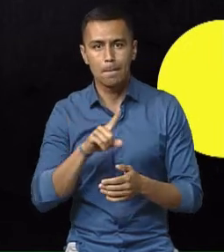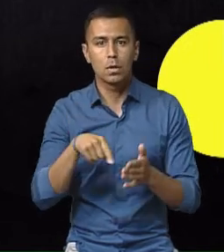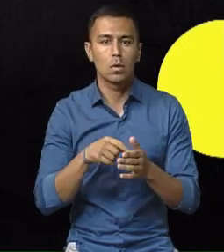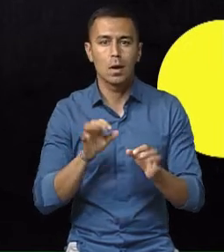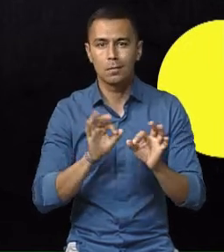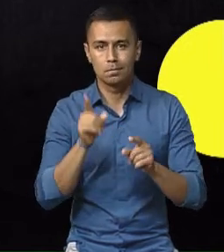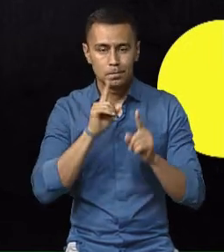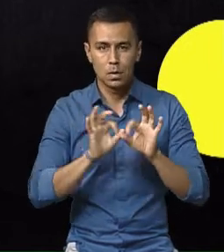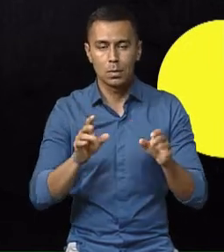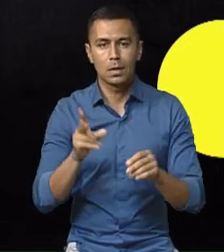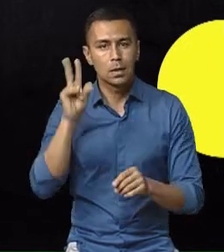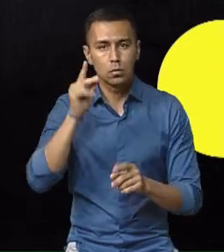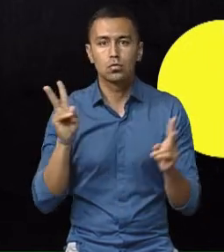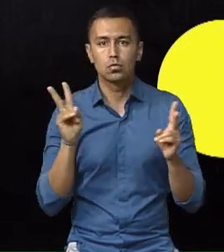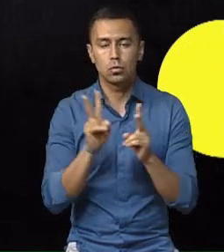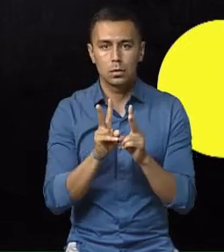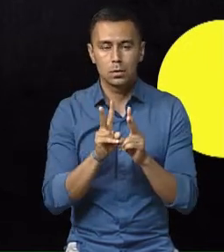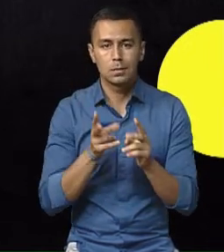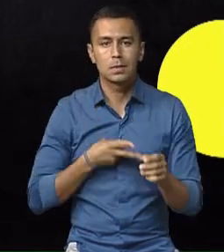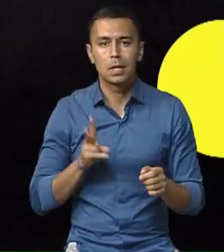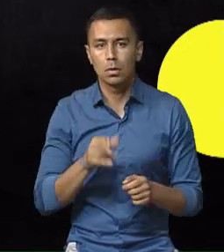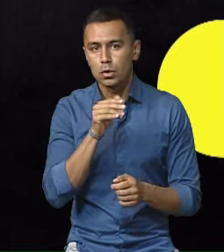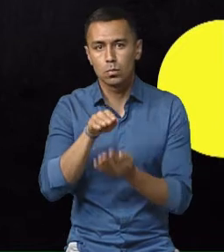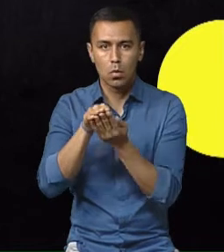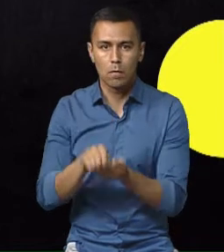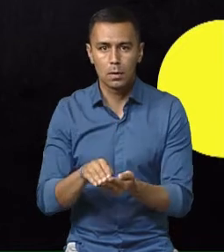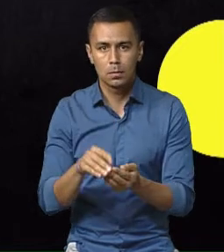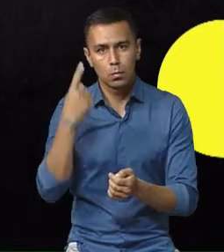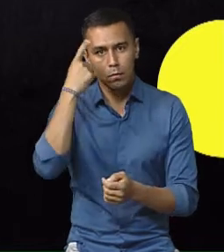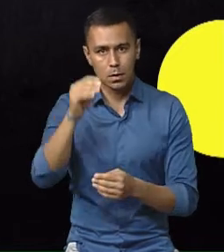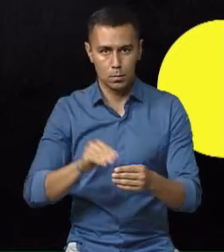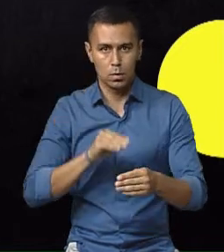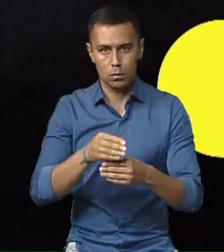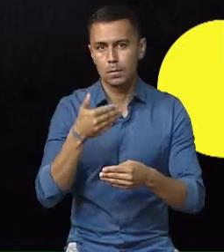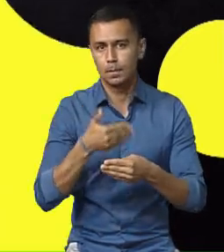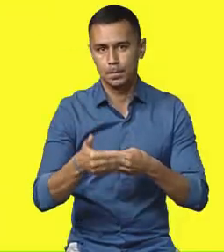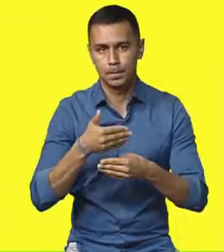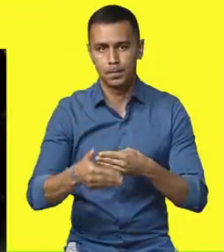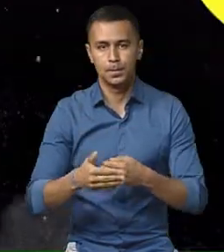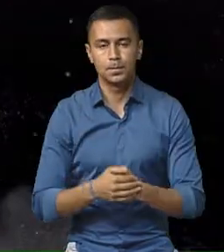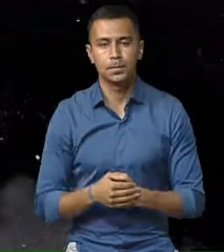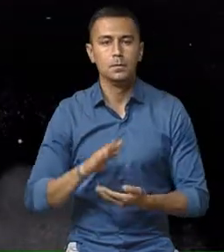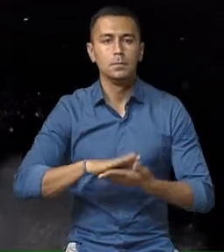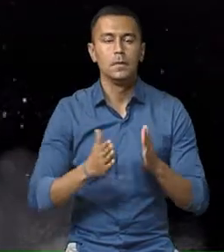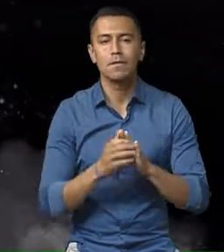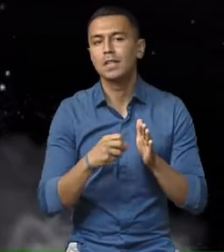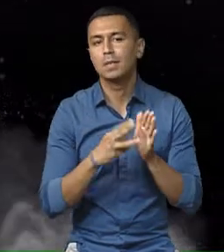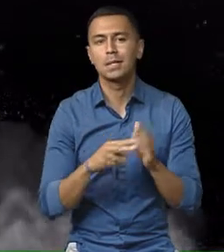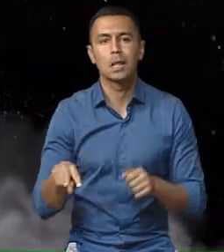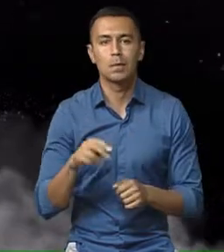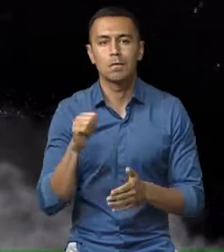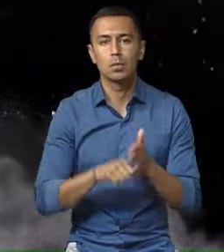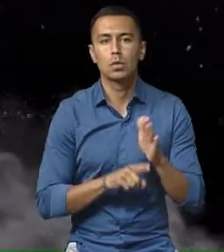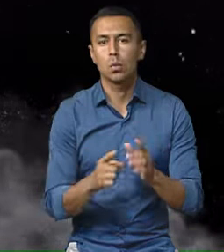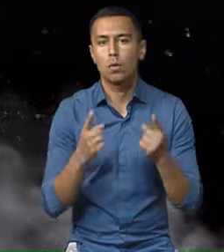розповіли, дату зустрічі загиблого Олександра Мельника та час поховання повідомлять додатково. Станом на 18 липня від